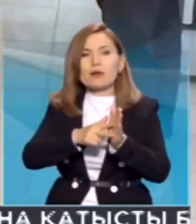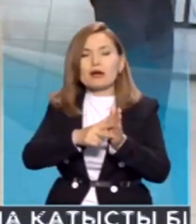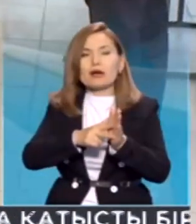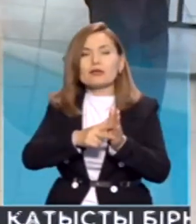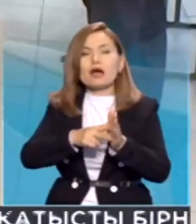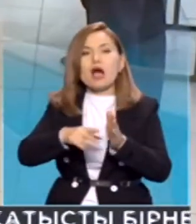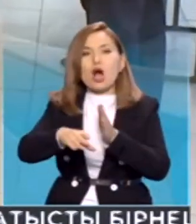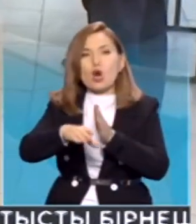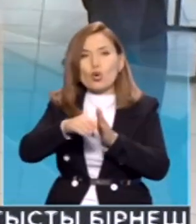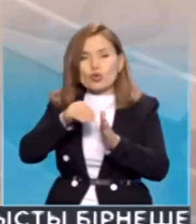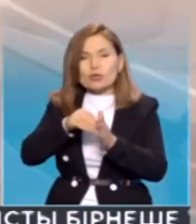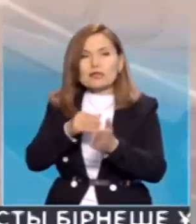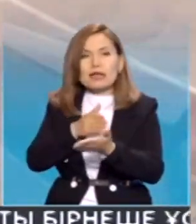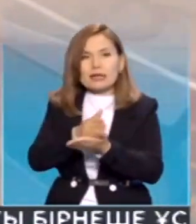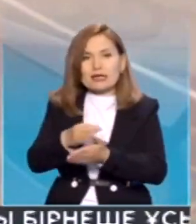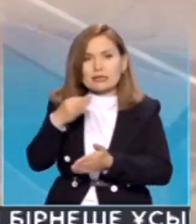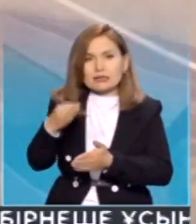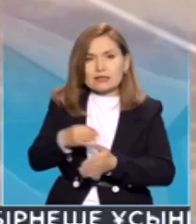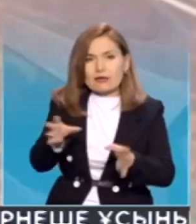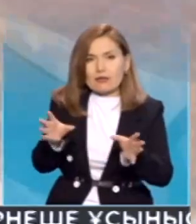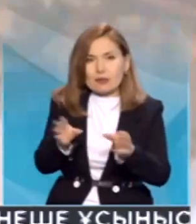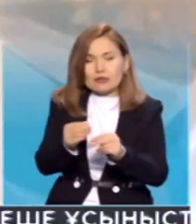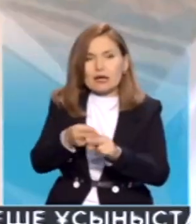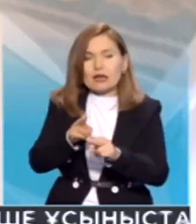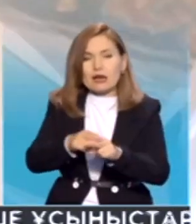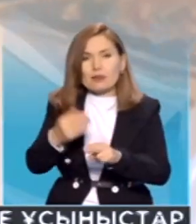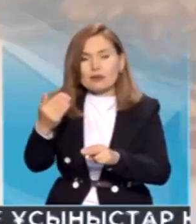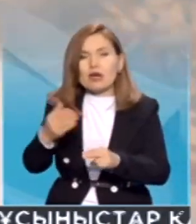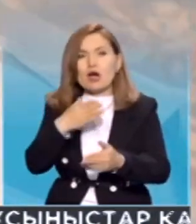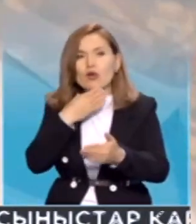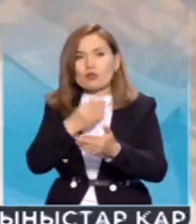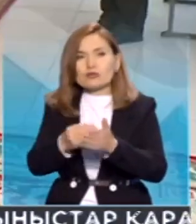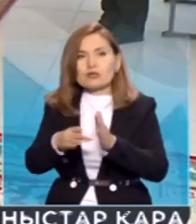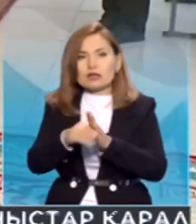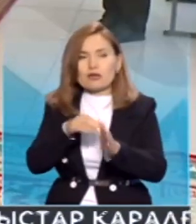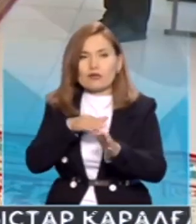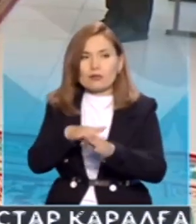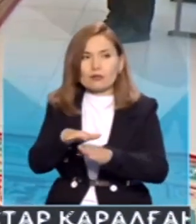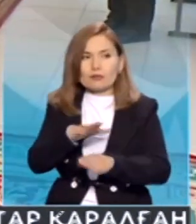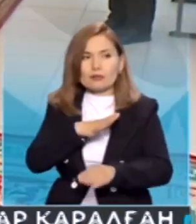келді. Еңбекпен ер атанған тұлға өз таңдауын жасады.